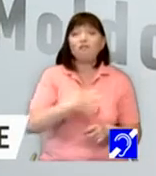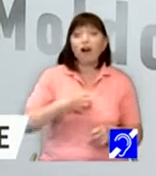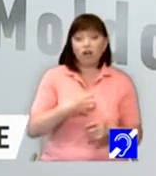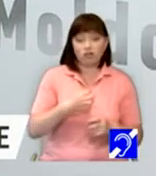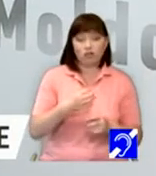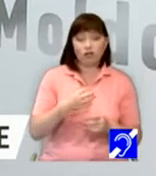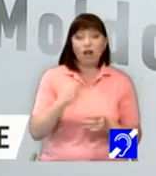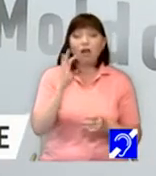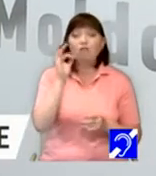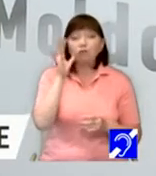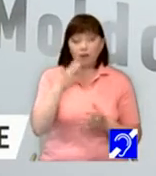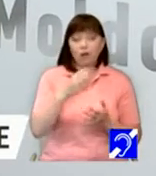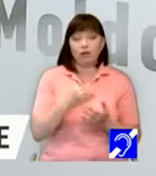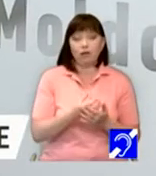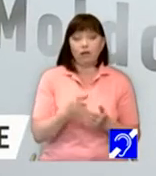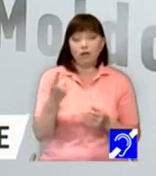existenței sale și